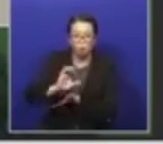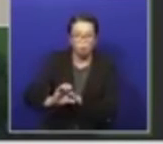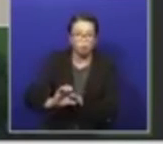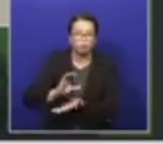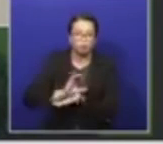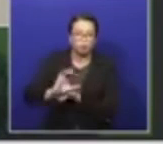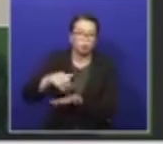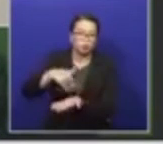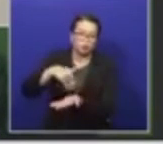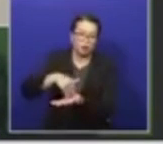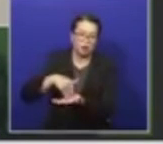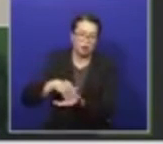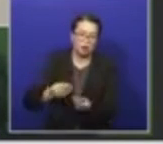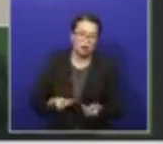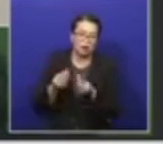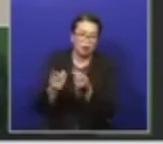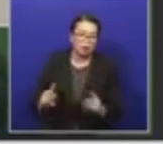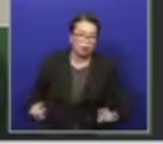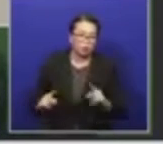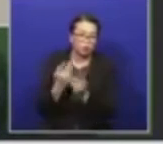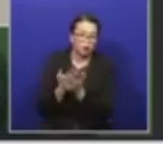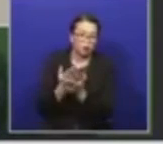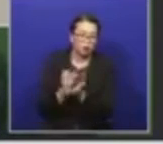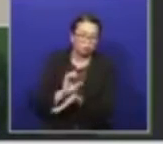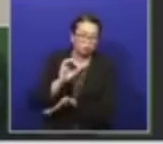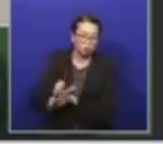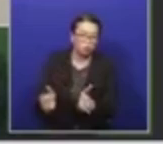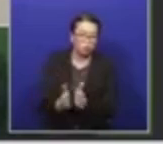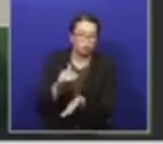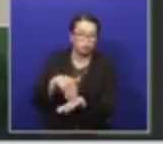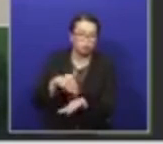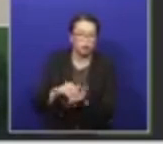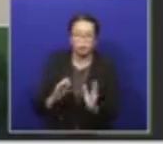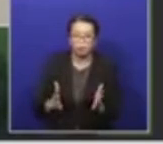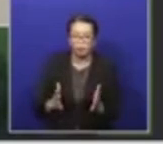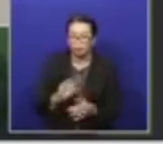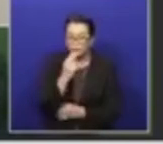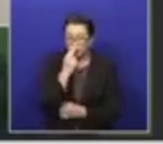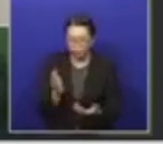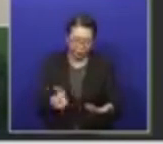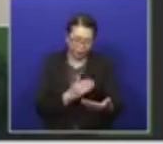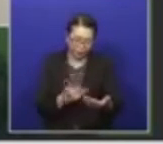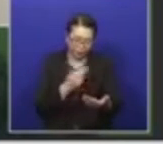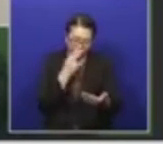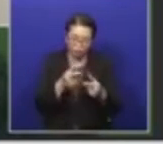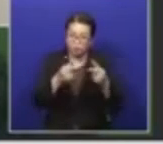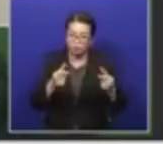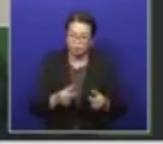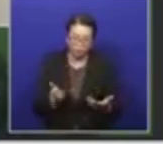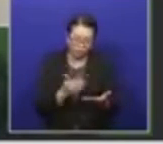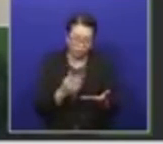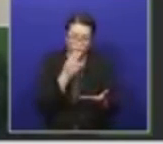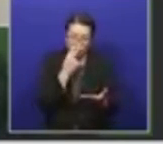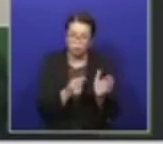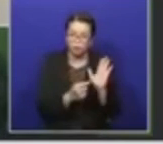ายของรายงานฉบับนี้ท่านไปดูได้ครับจึงสงสัยว่าท่านดูในหน้าเวลาเนี่ยพู